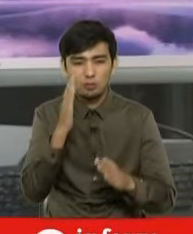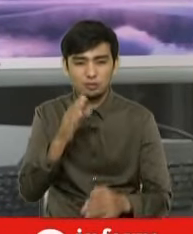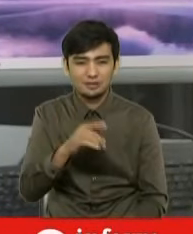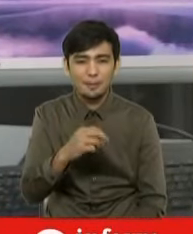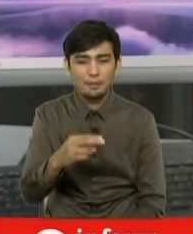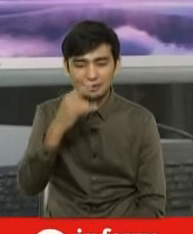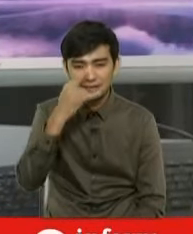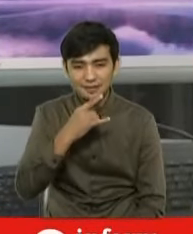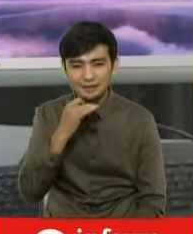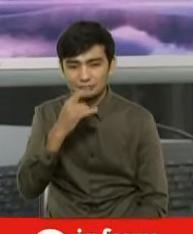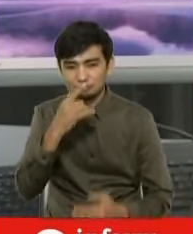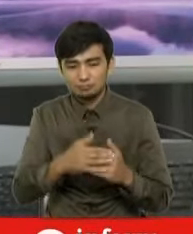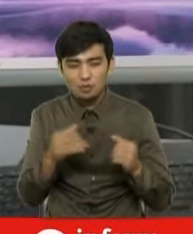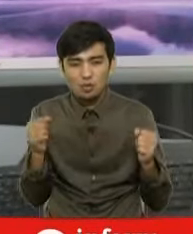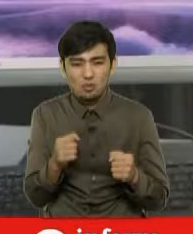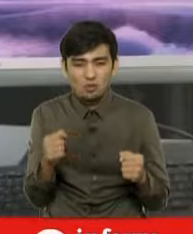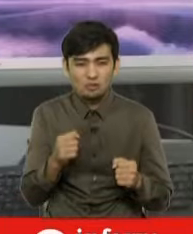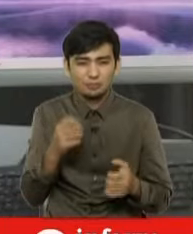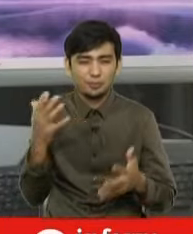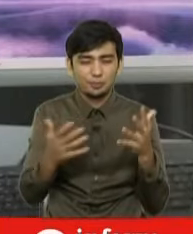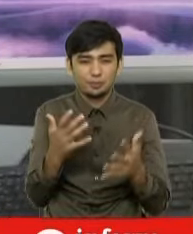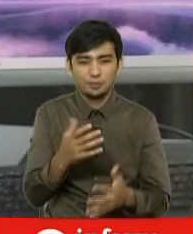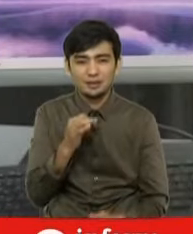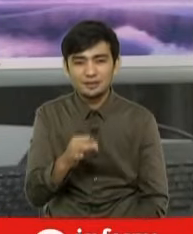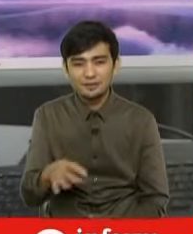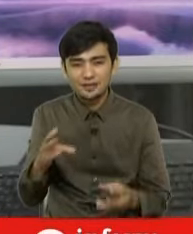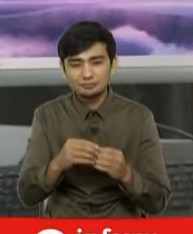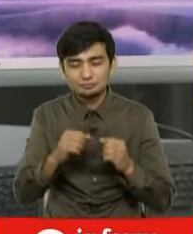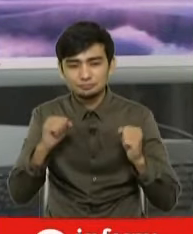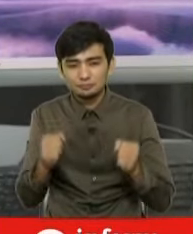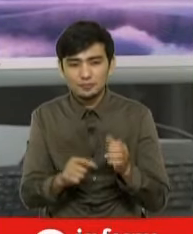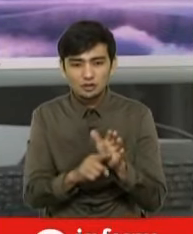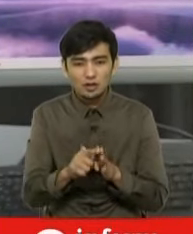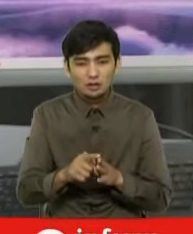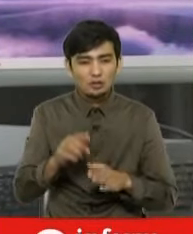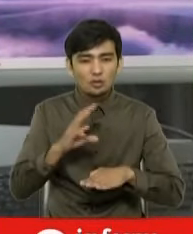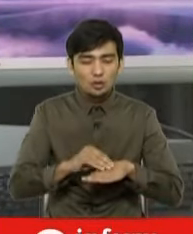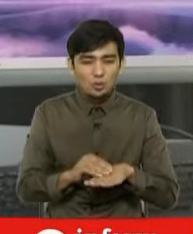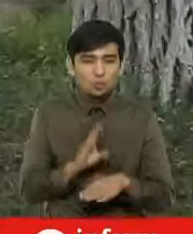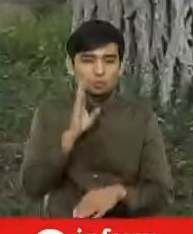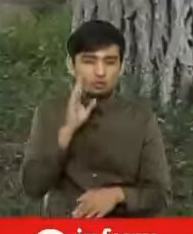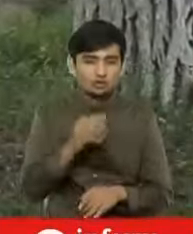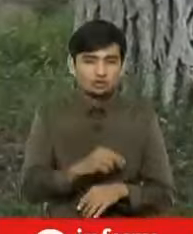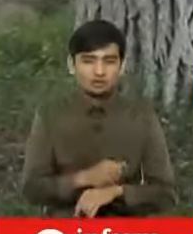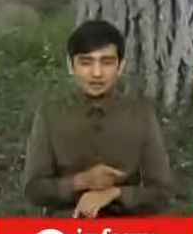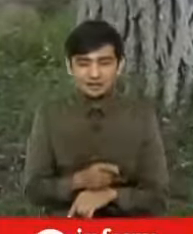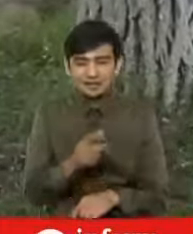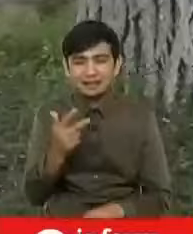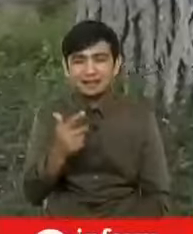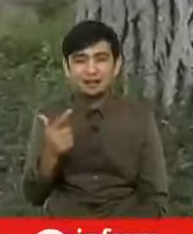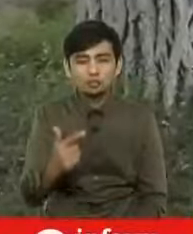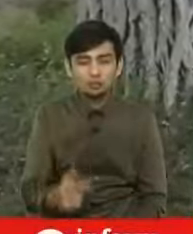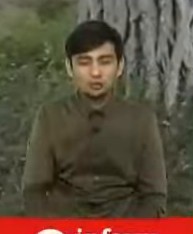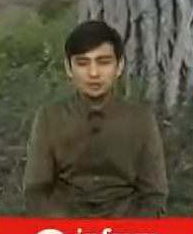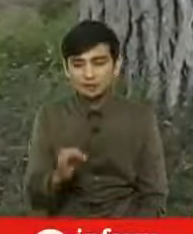Казахстана. Надвигающиеся холодные воздушные массы послужат причиной заморозков в ночные и утренние часы до 3 градусов. Впрочем, как поется в